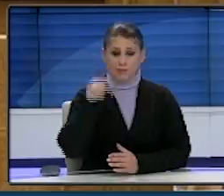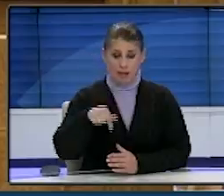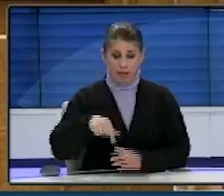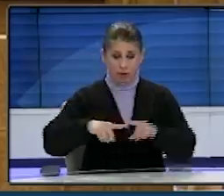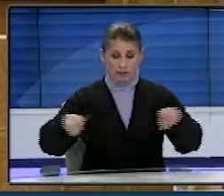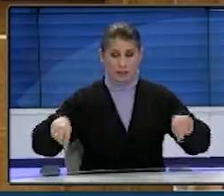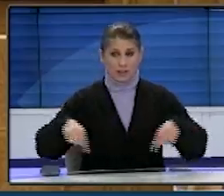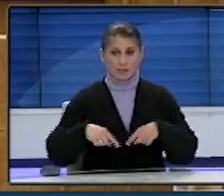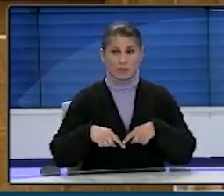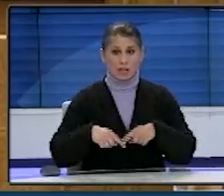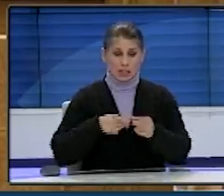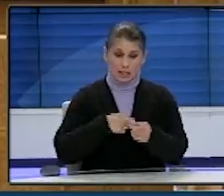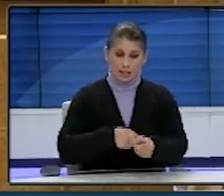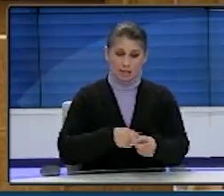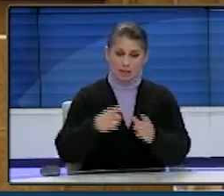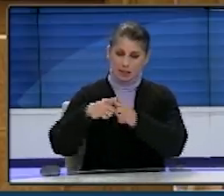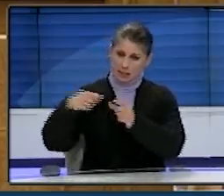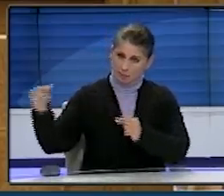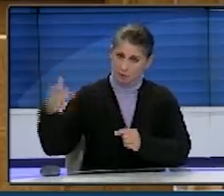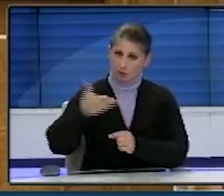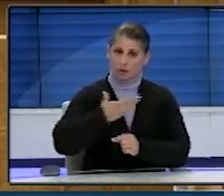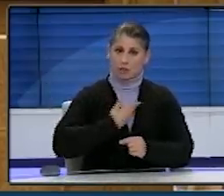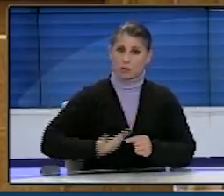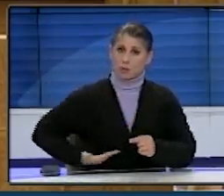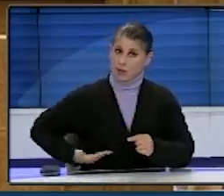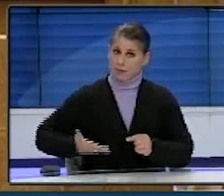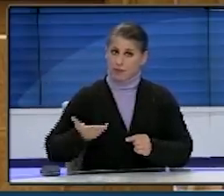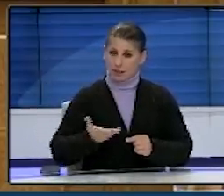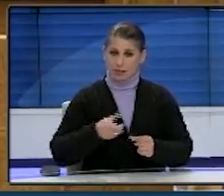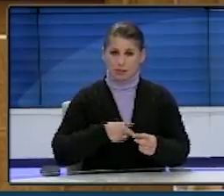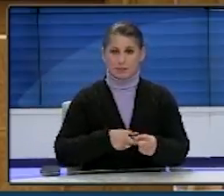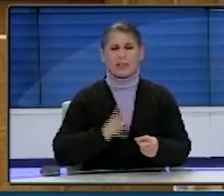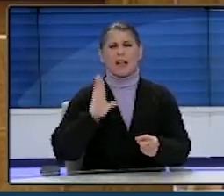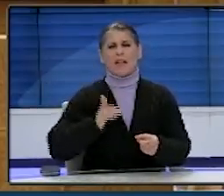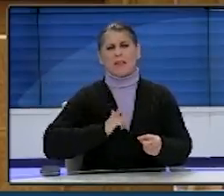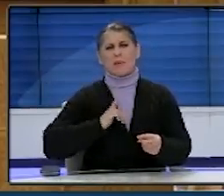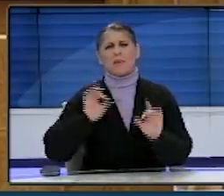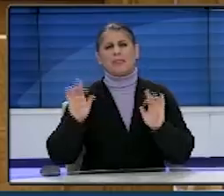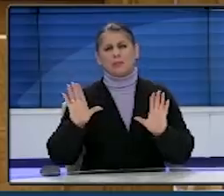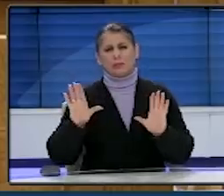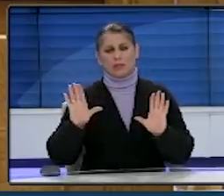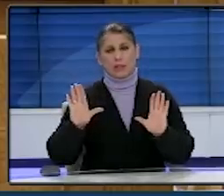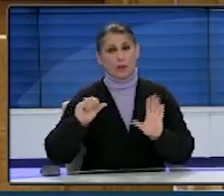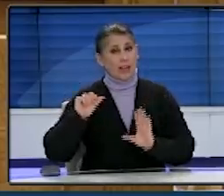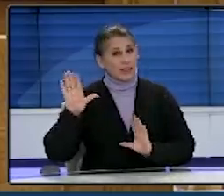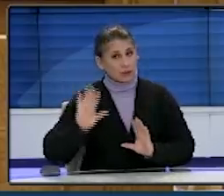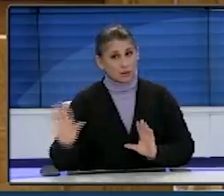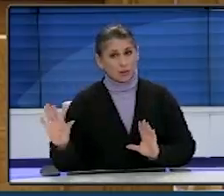μέσα και τα εγκλήματα στην Κύπρο και στη Γιουγκοσλαβία, δεν περιμέναμε τίποτα άλλο από εσάς εκτός